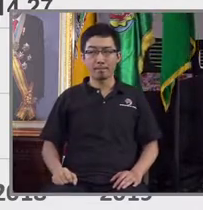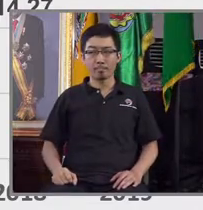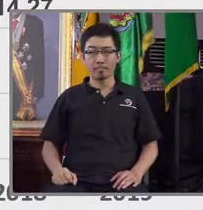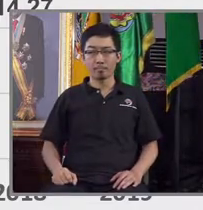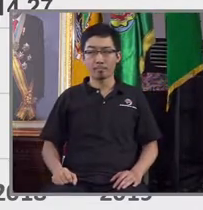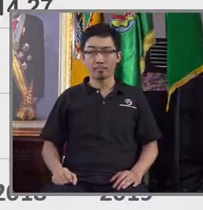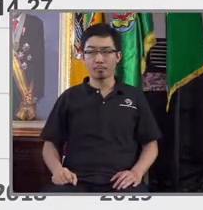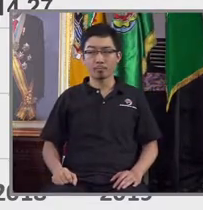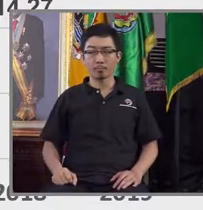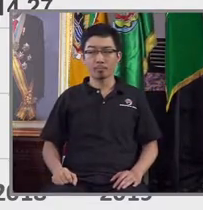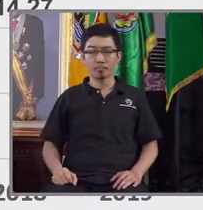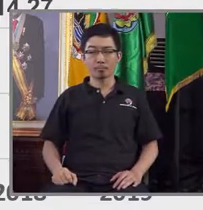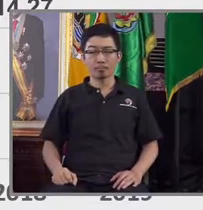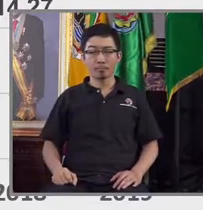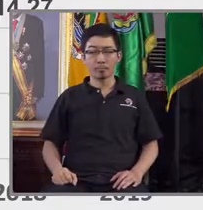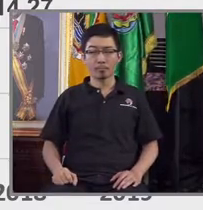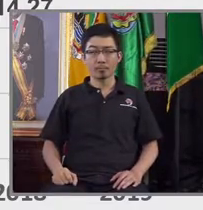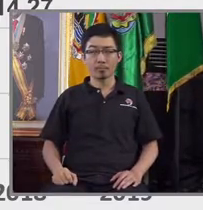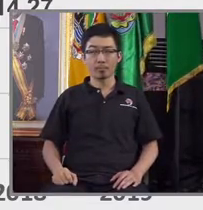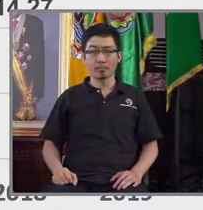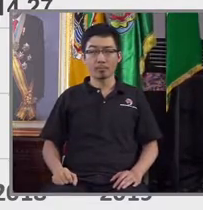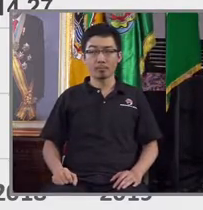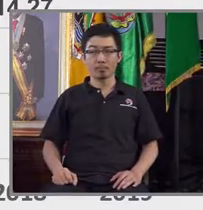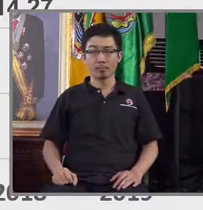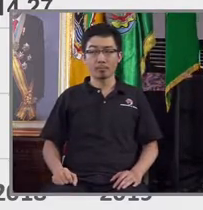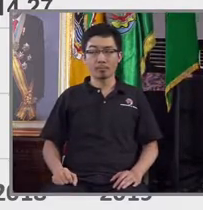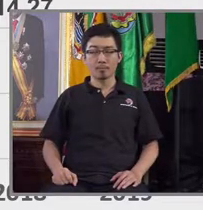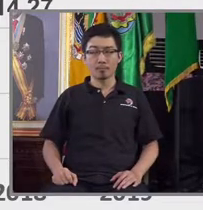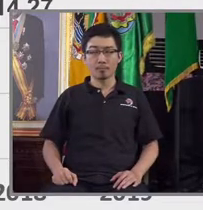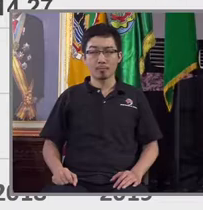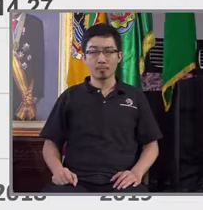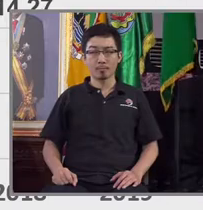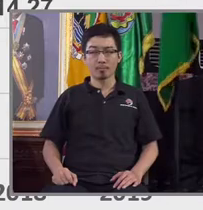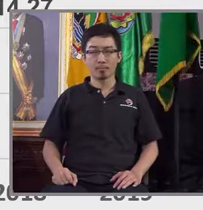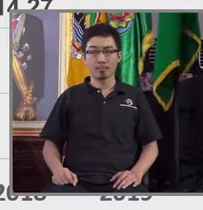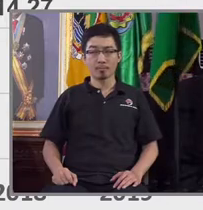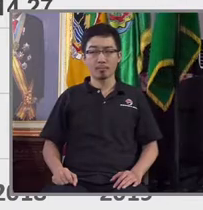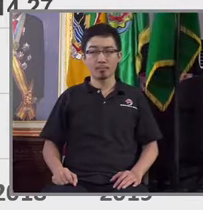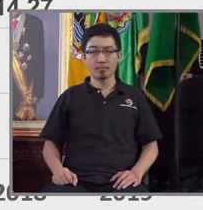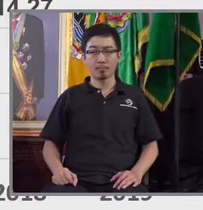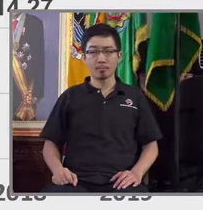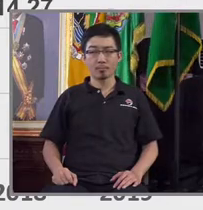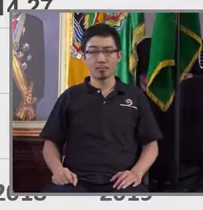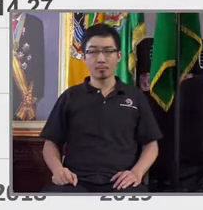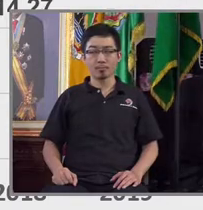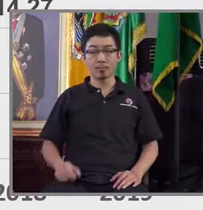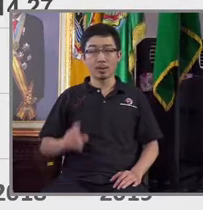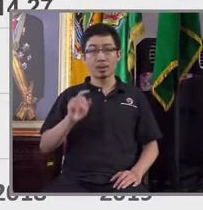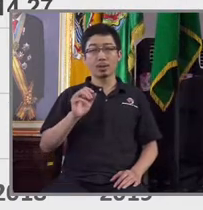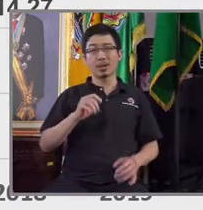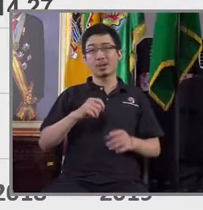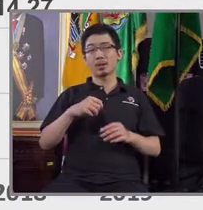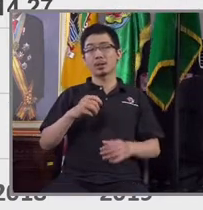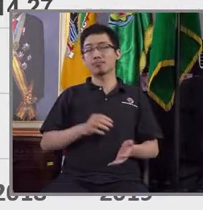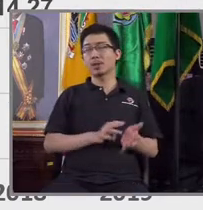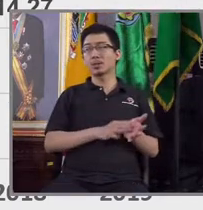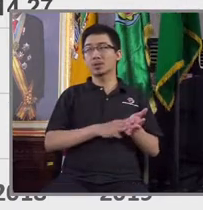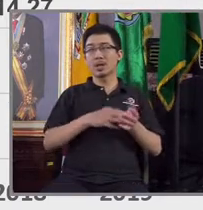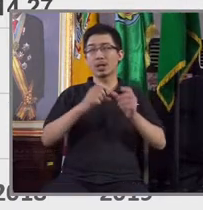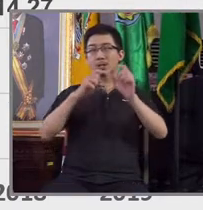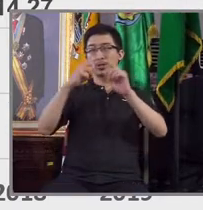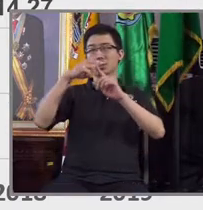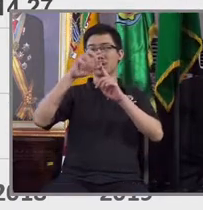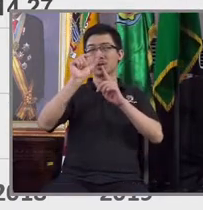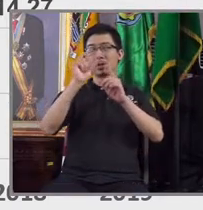284 kasus 2019 yaitu kasus penting juga cukup tinggi yaitu